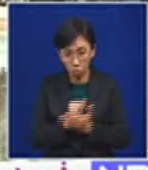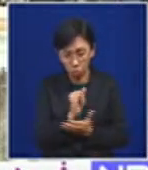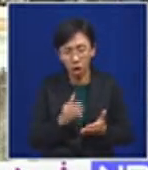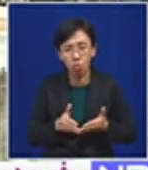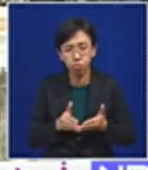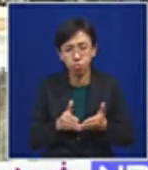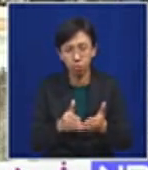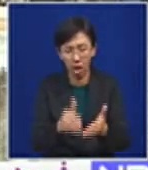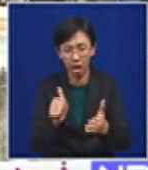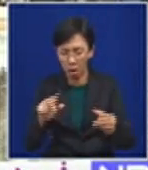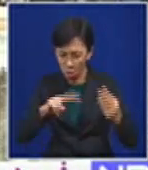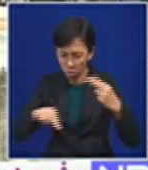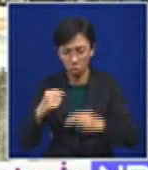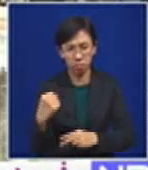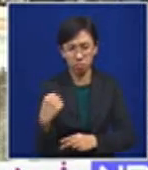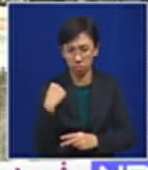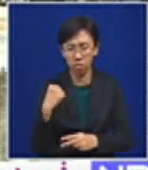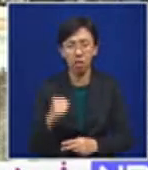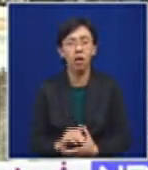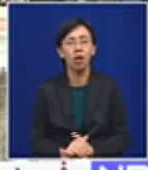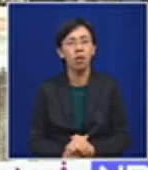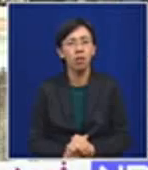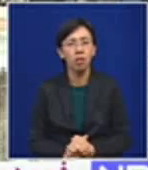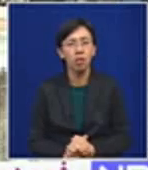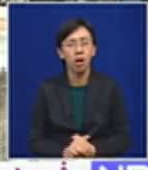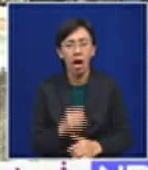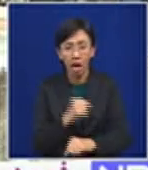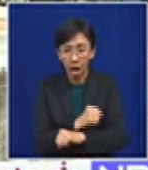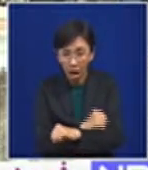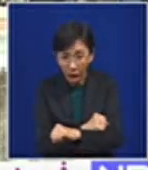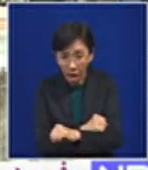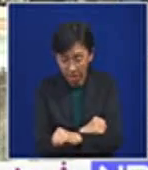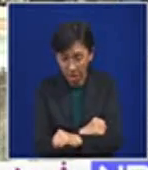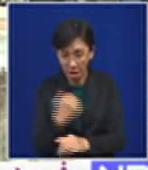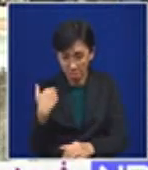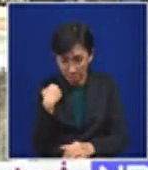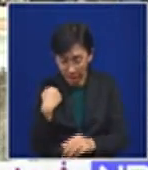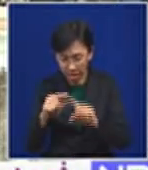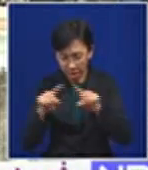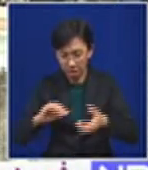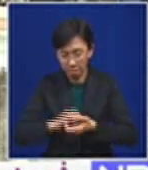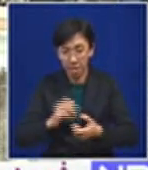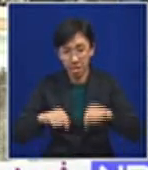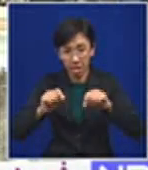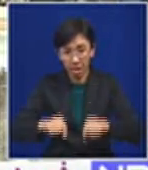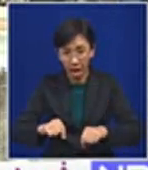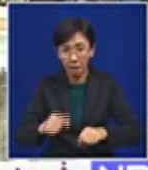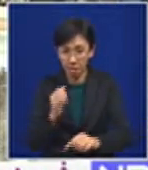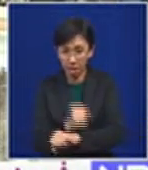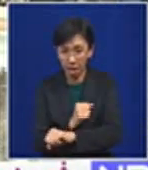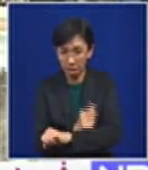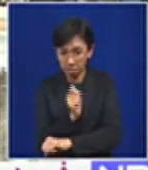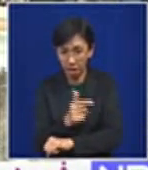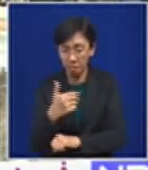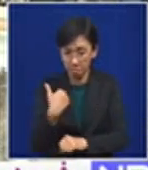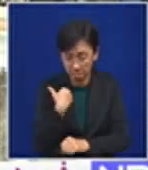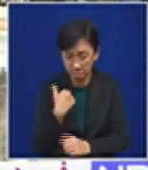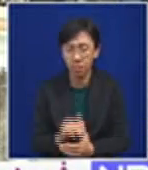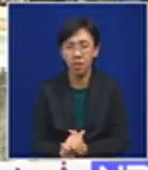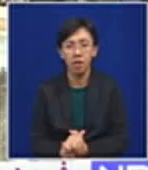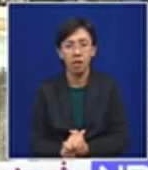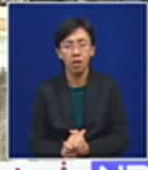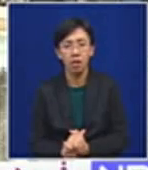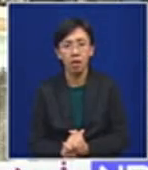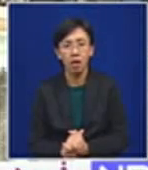ข้มนะครับเรื่องมีการจดแรงงานถูกต้องไหมมีสัญญาจ้างกับทุกหน่วยงานไหมนะครับมีการแจ้งข้อ